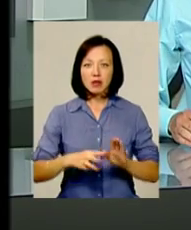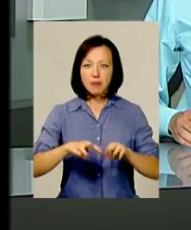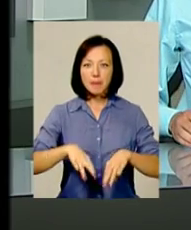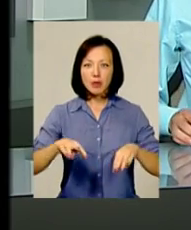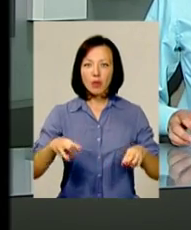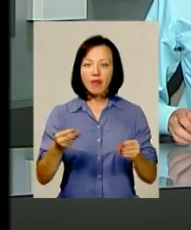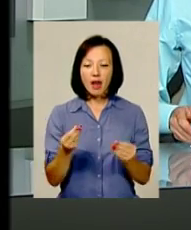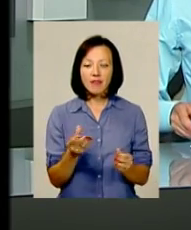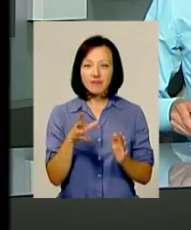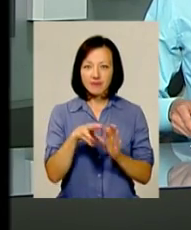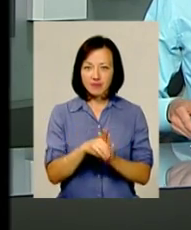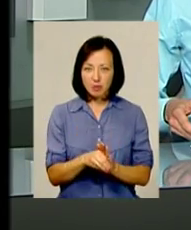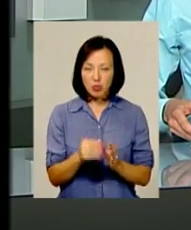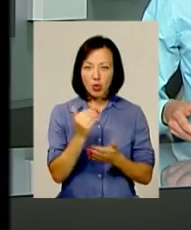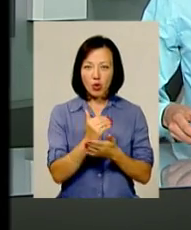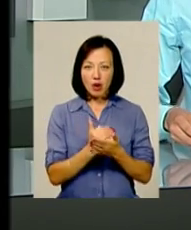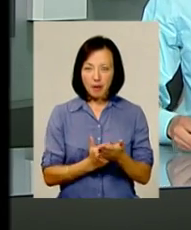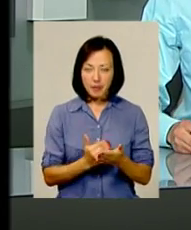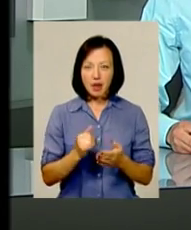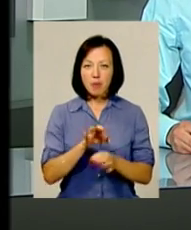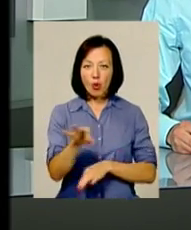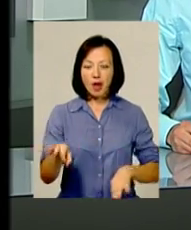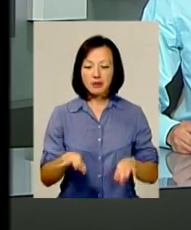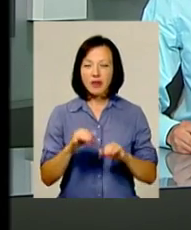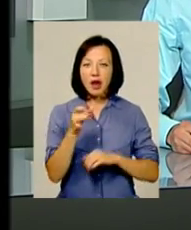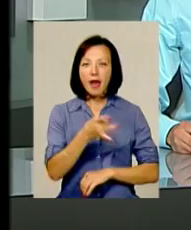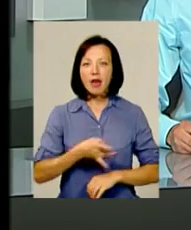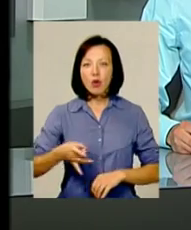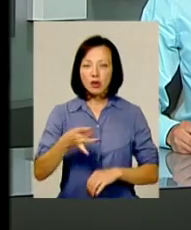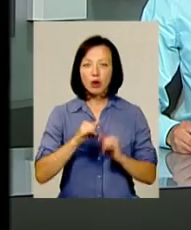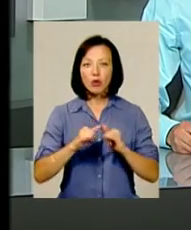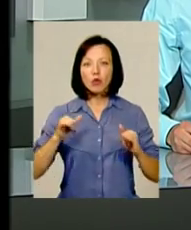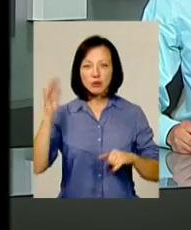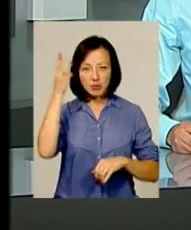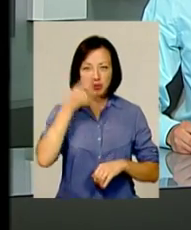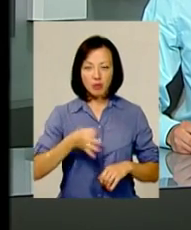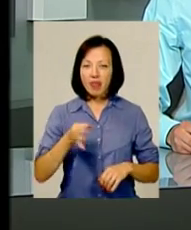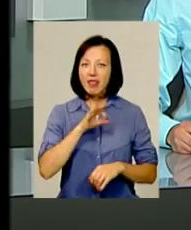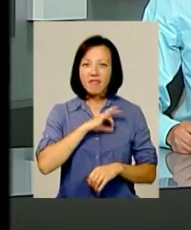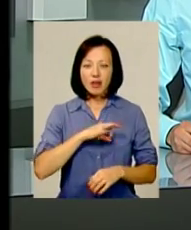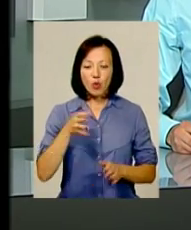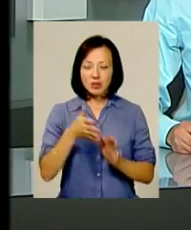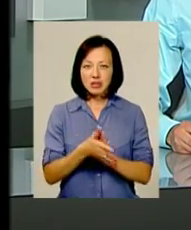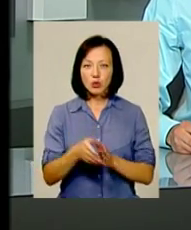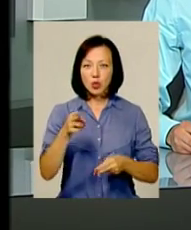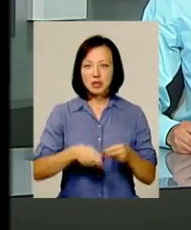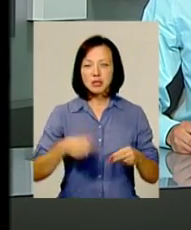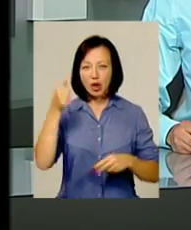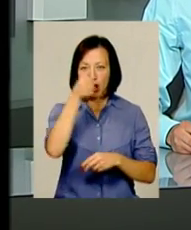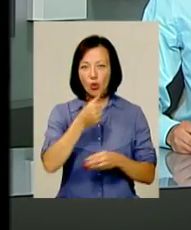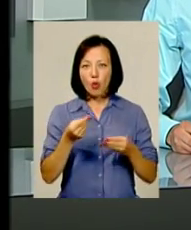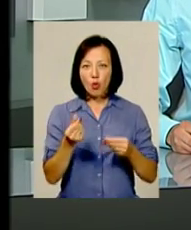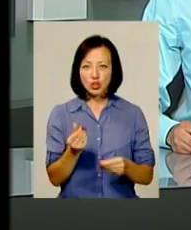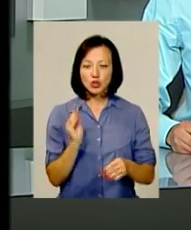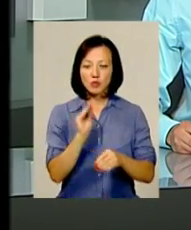інвестиційних програм і проєктів регіонального розвитку на Хмельниччині. До слова, невикористані до кінця року кошти субвенції